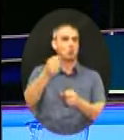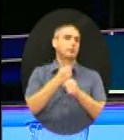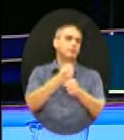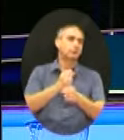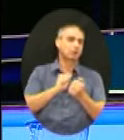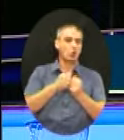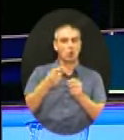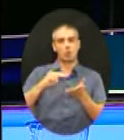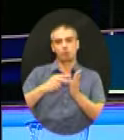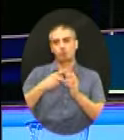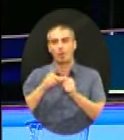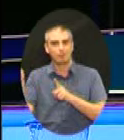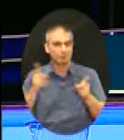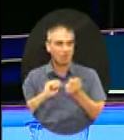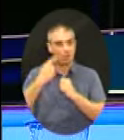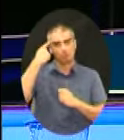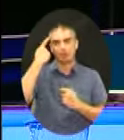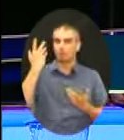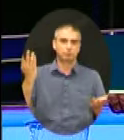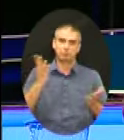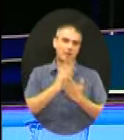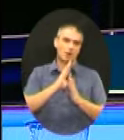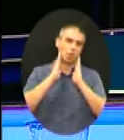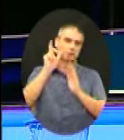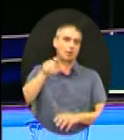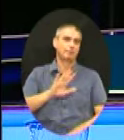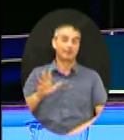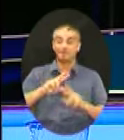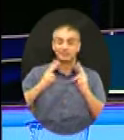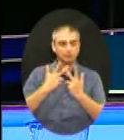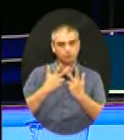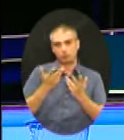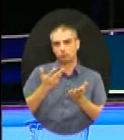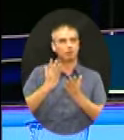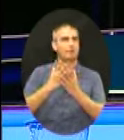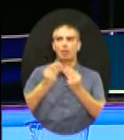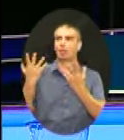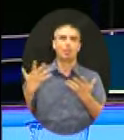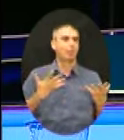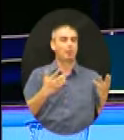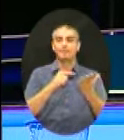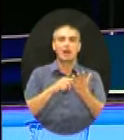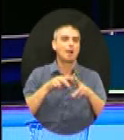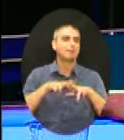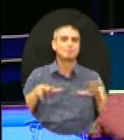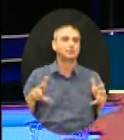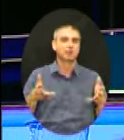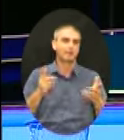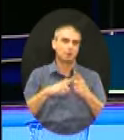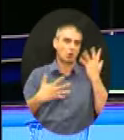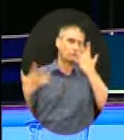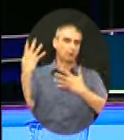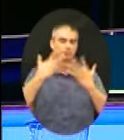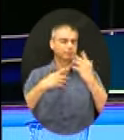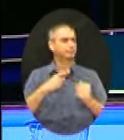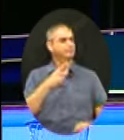או זרם פוליטי או דעה אתה לא תפסיק להאמין בו ואז הציבור ילך לגמרי לאיבוד כי המציאות תהיה לחלוטין מתעתעת